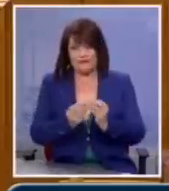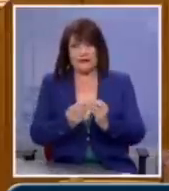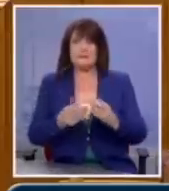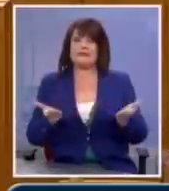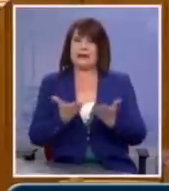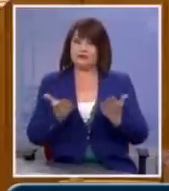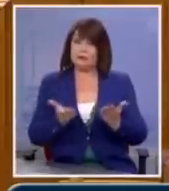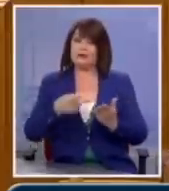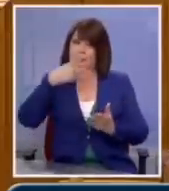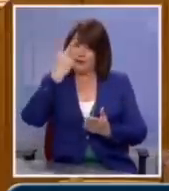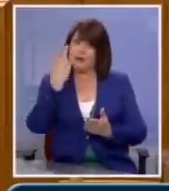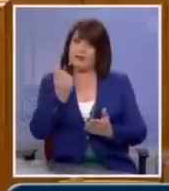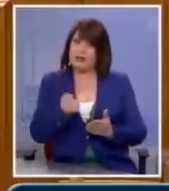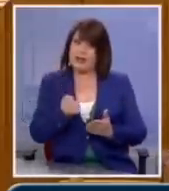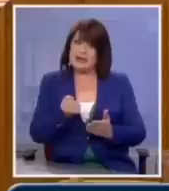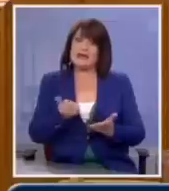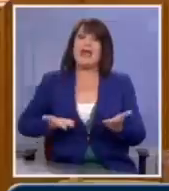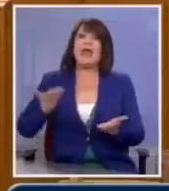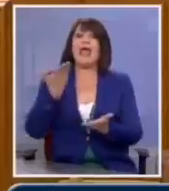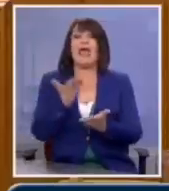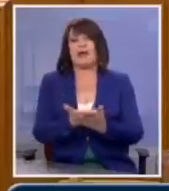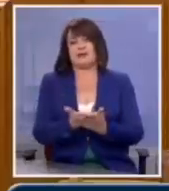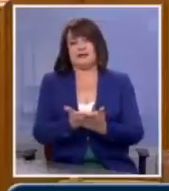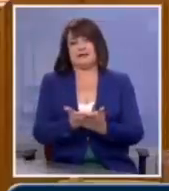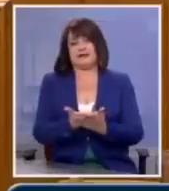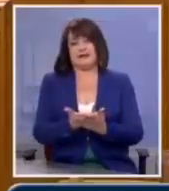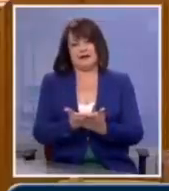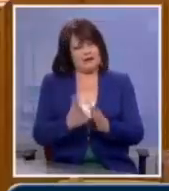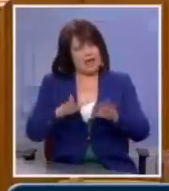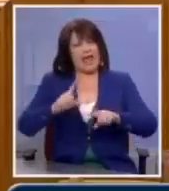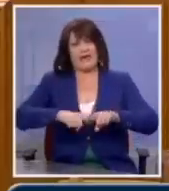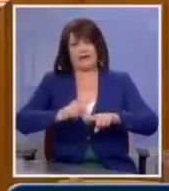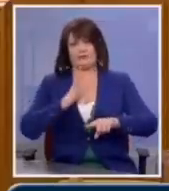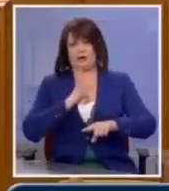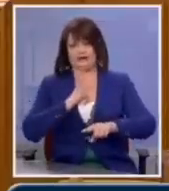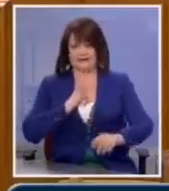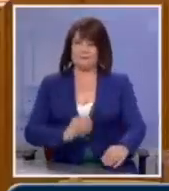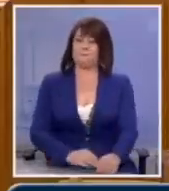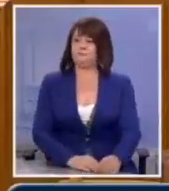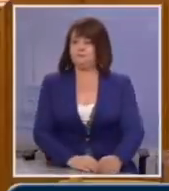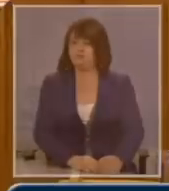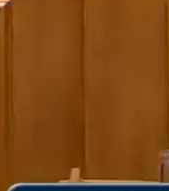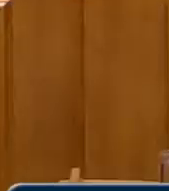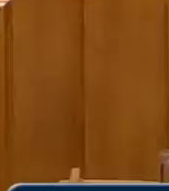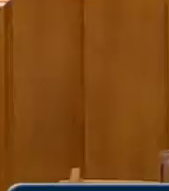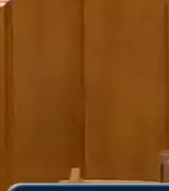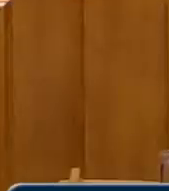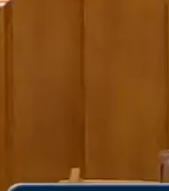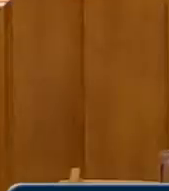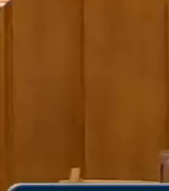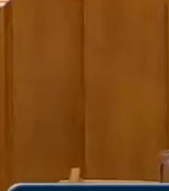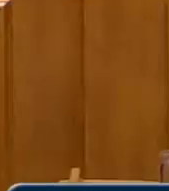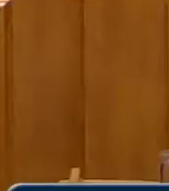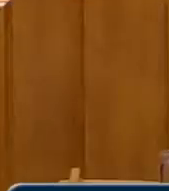όμως έχει το δικαίωμα να υποβάλει αίτηση για πολιτογράφηση. Αυτός λοιπόν, ο οποίος του